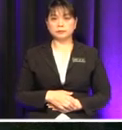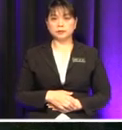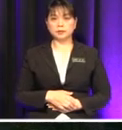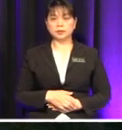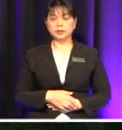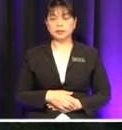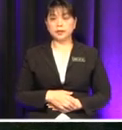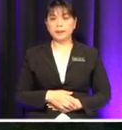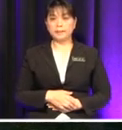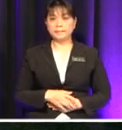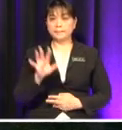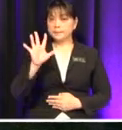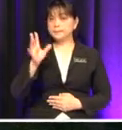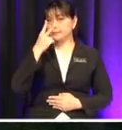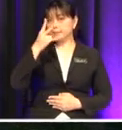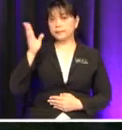ini